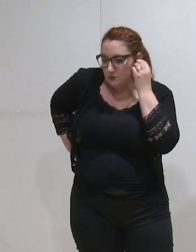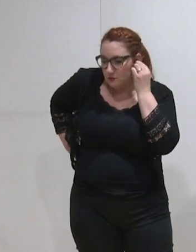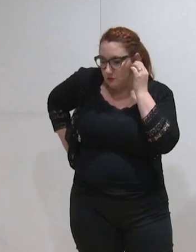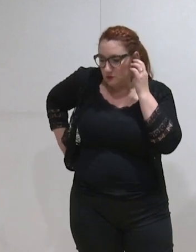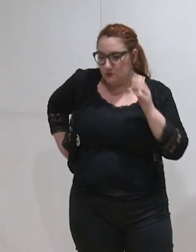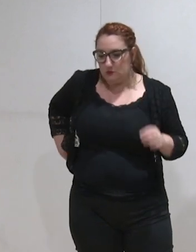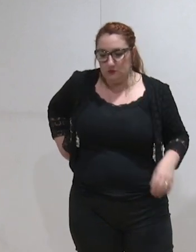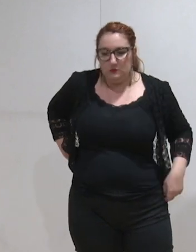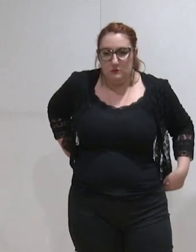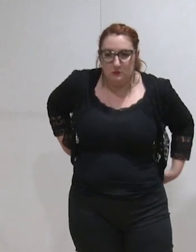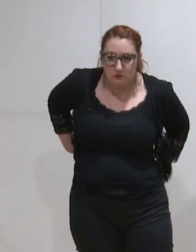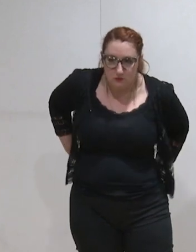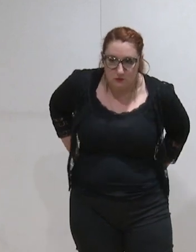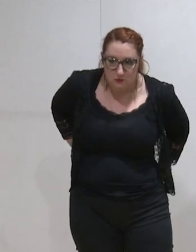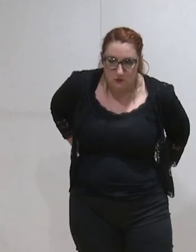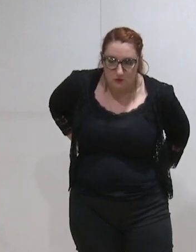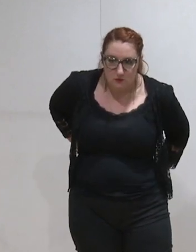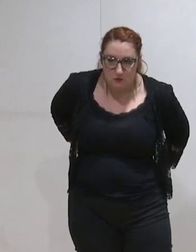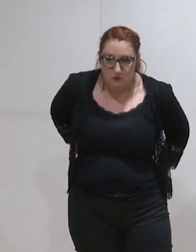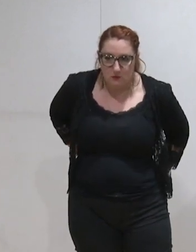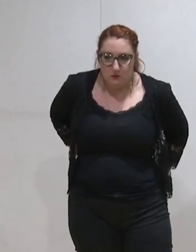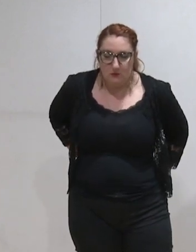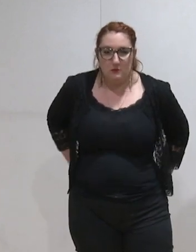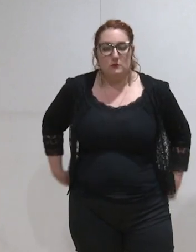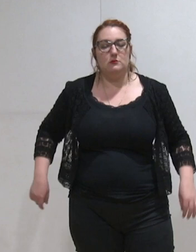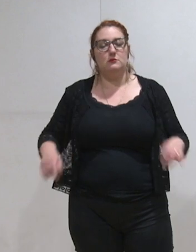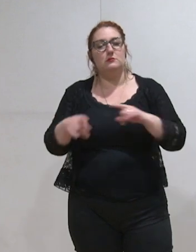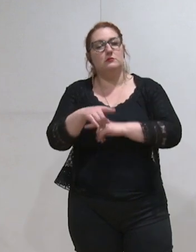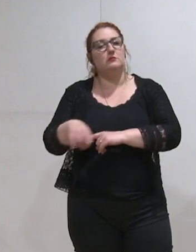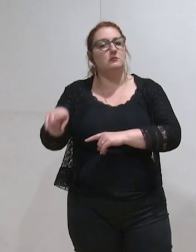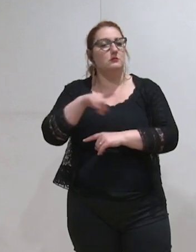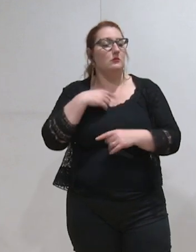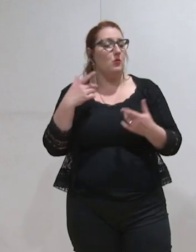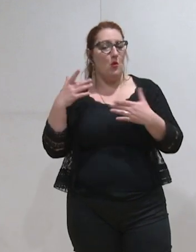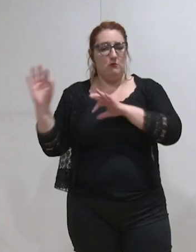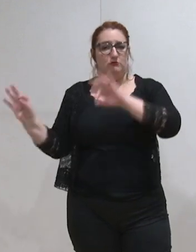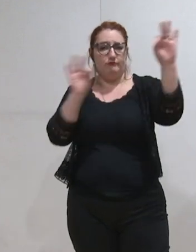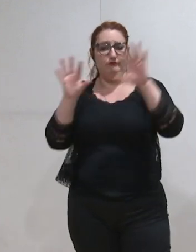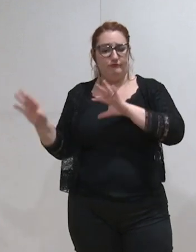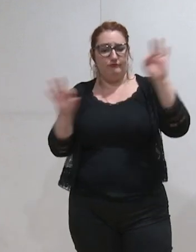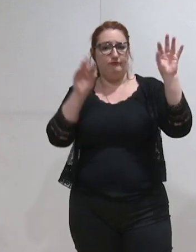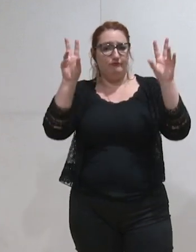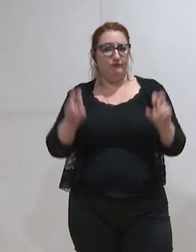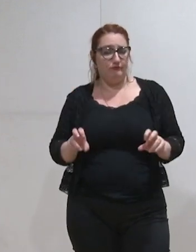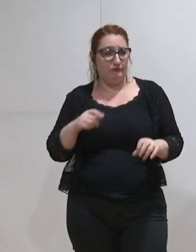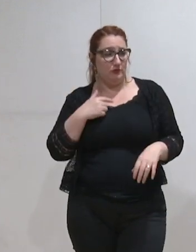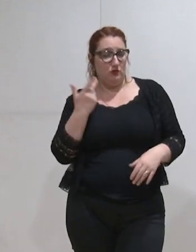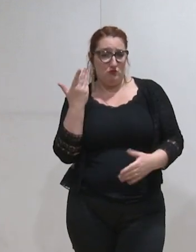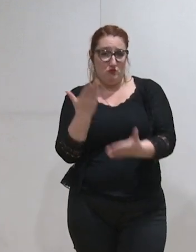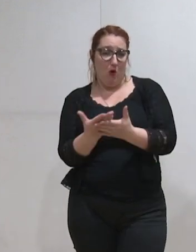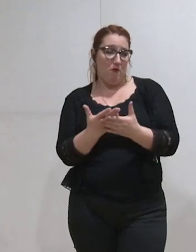de de citations que ce que vous faites aujourd'hui c'est le contraire de ce que vous envisagiez il y a un an